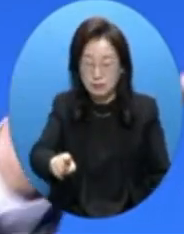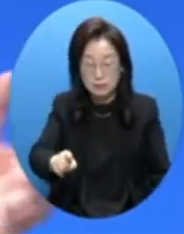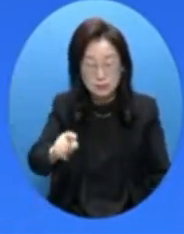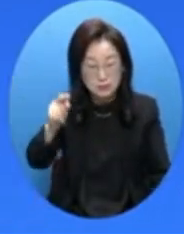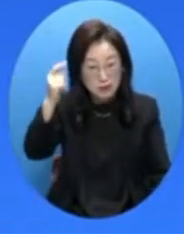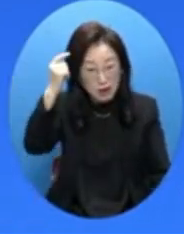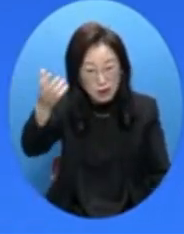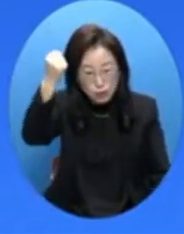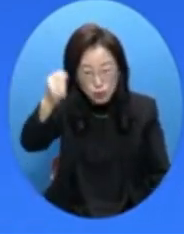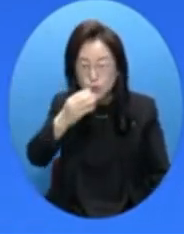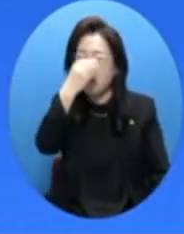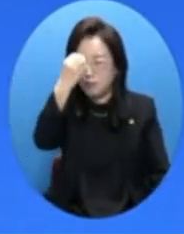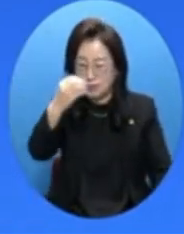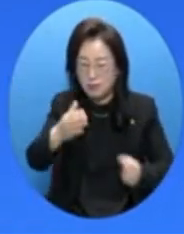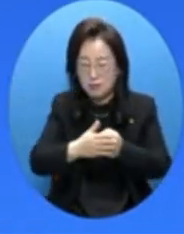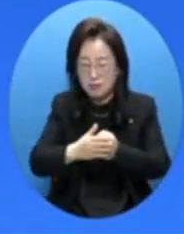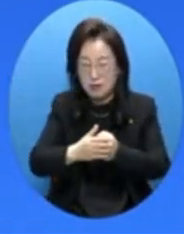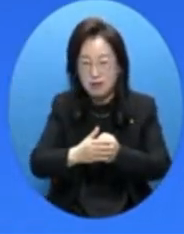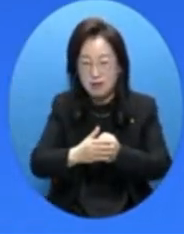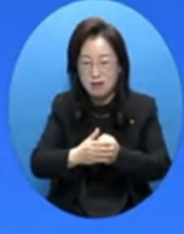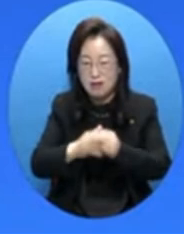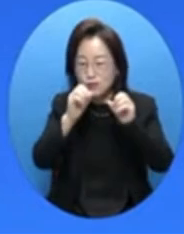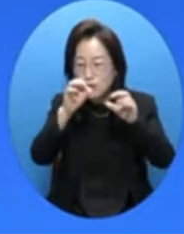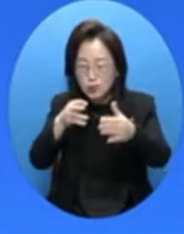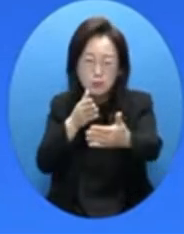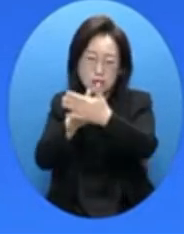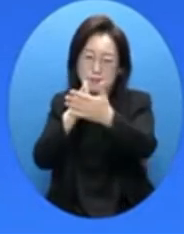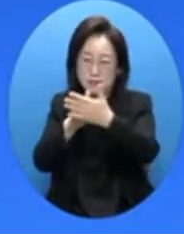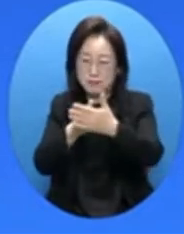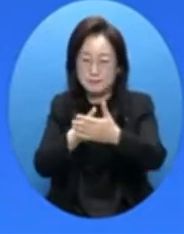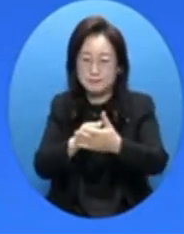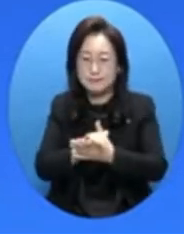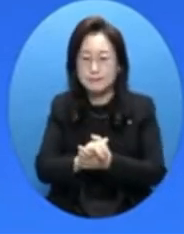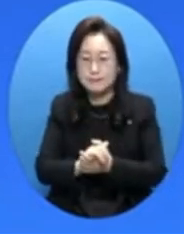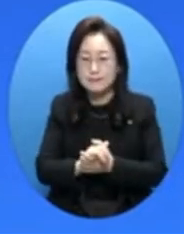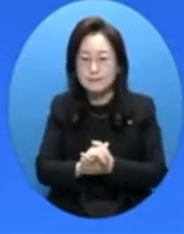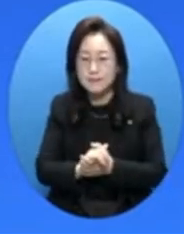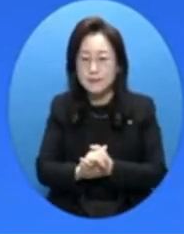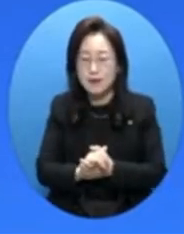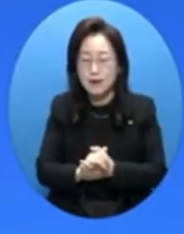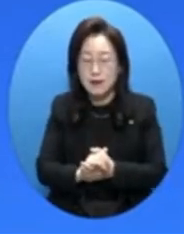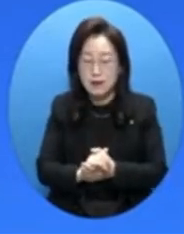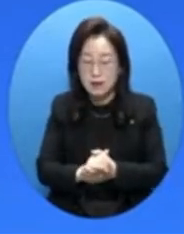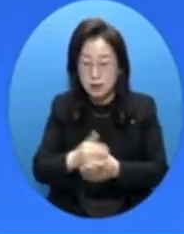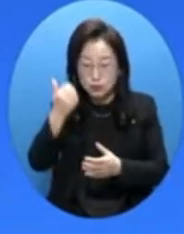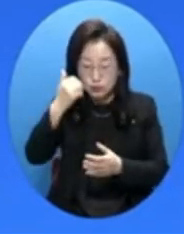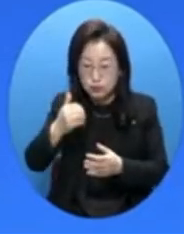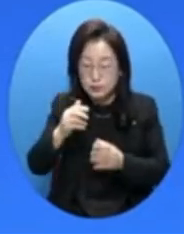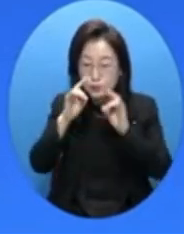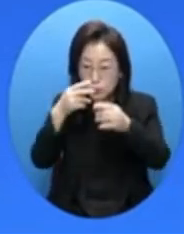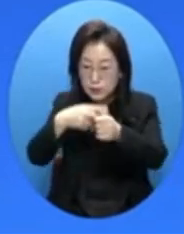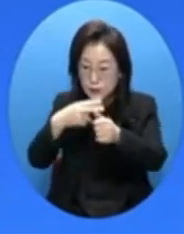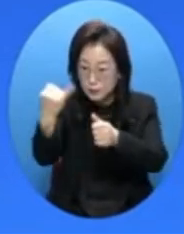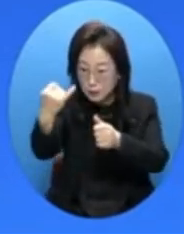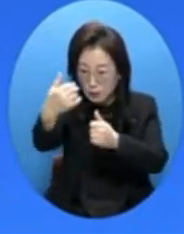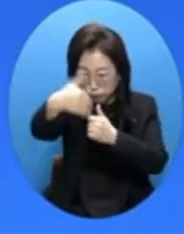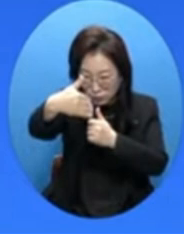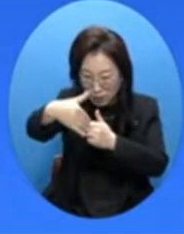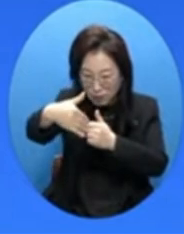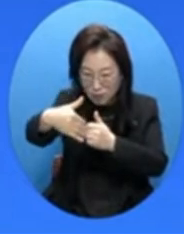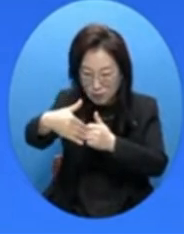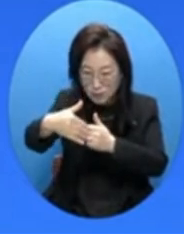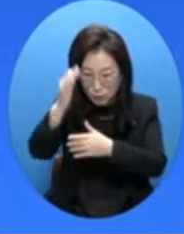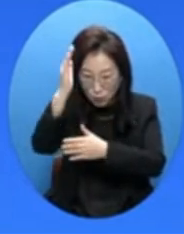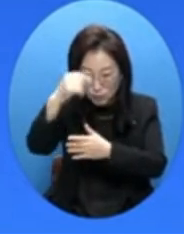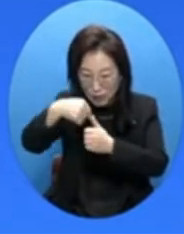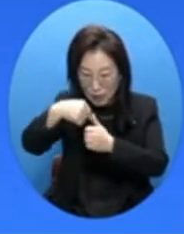열매가 없었습니다 그런데 말씀을 전달하면 부탁을 받고 하지